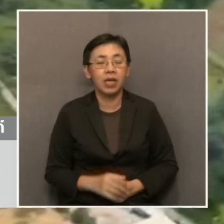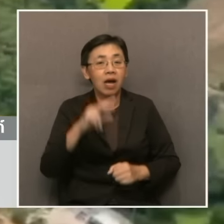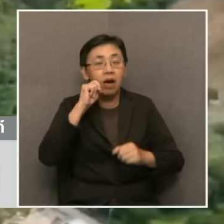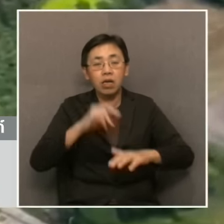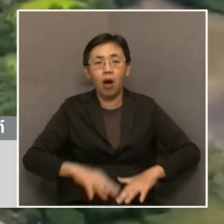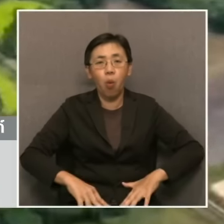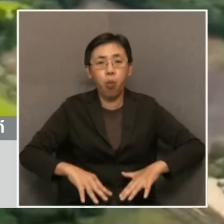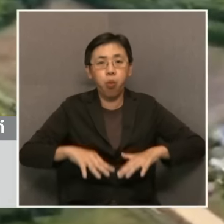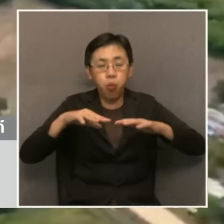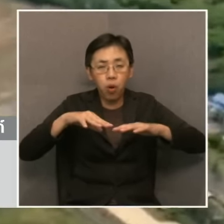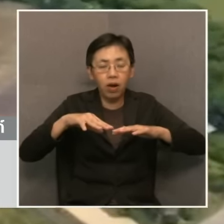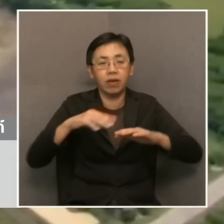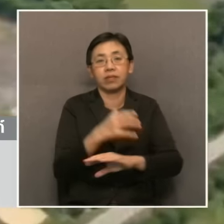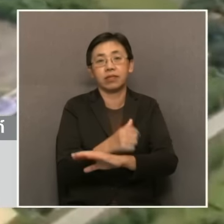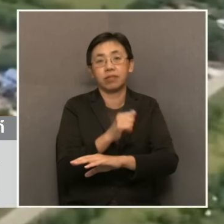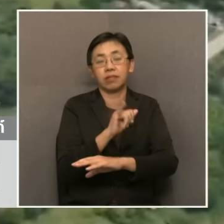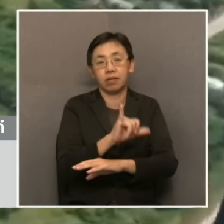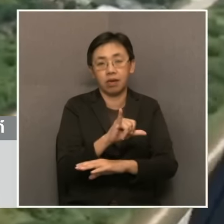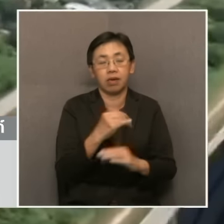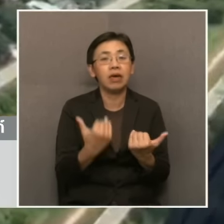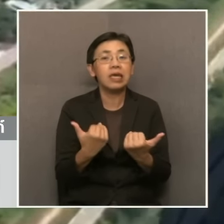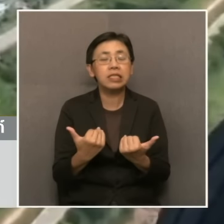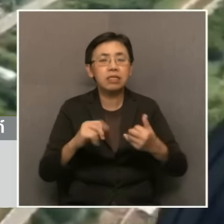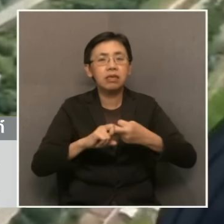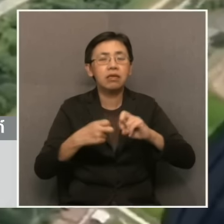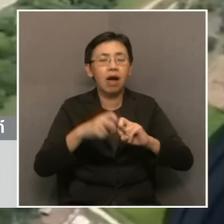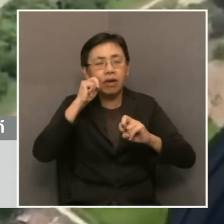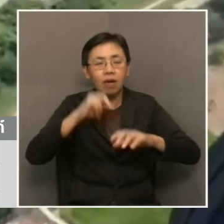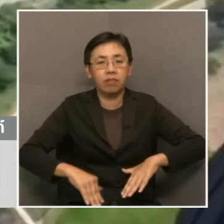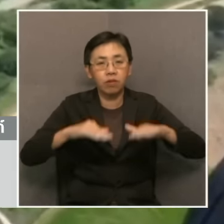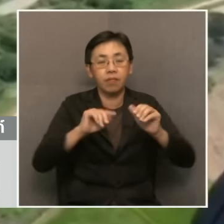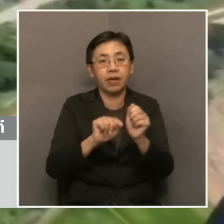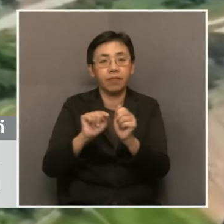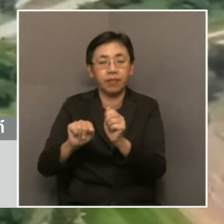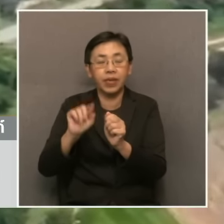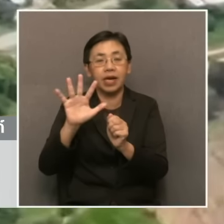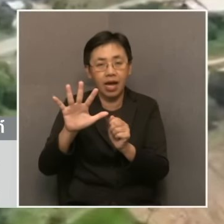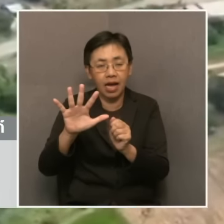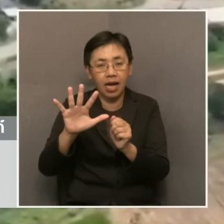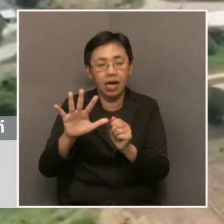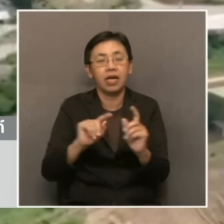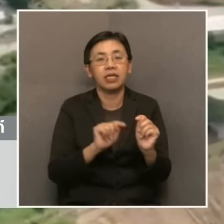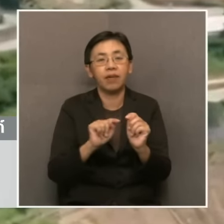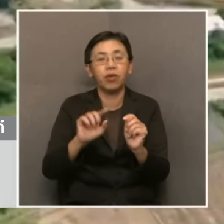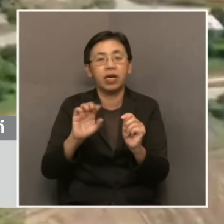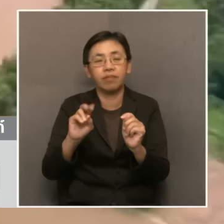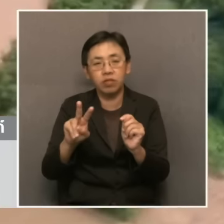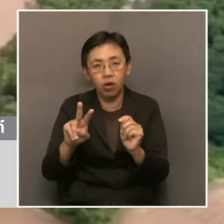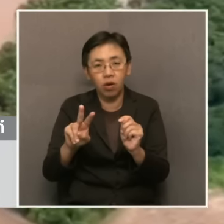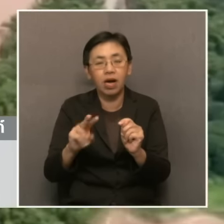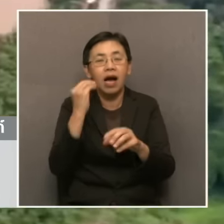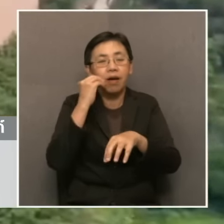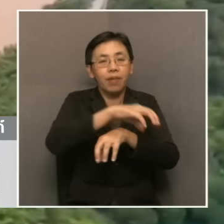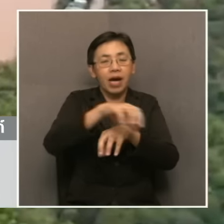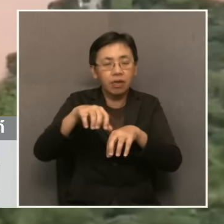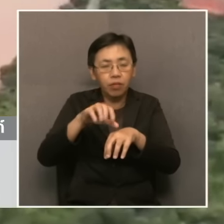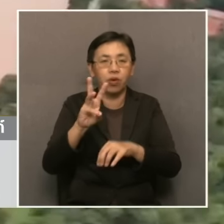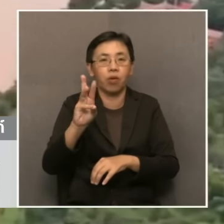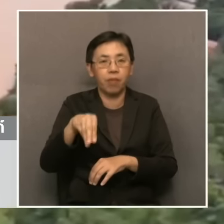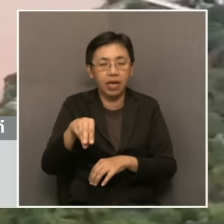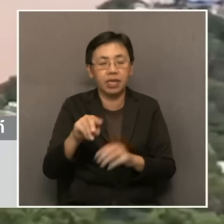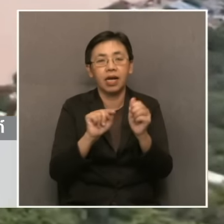ที่จังหวัดพระนครศรีอยุธยาก็ได้รับผลกระทบน้ำท่วมแล้ว5อำเภอ52ตำบล 6,000 ครัวเรือนค่ะได้แก่